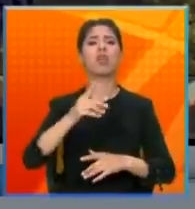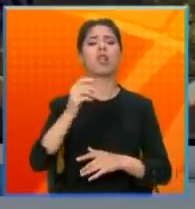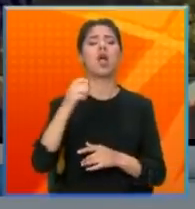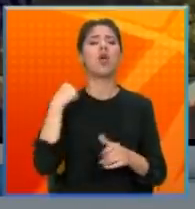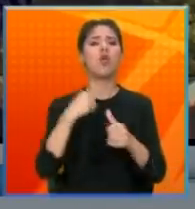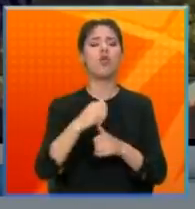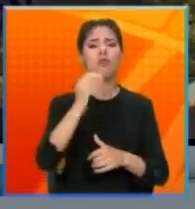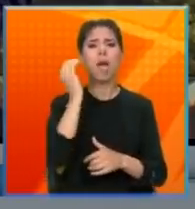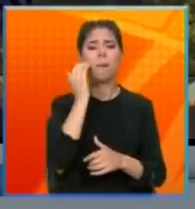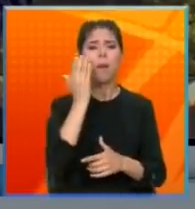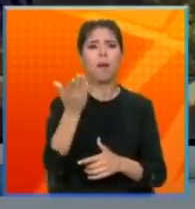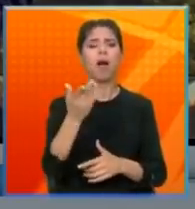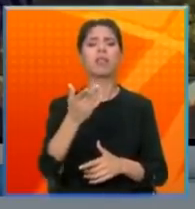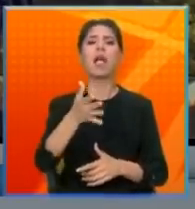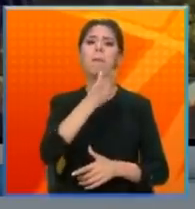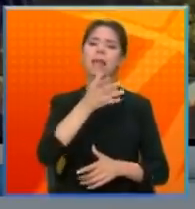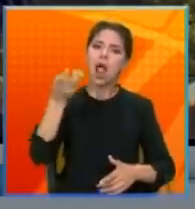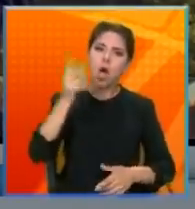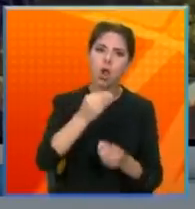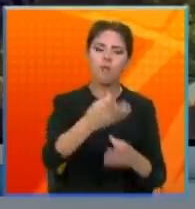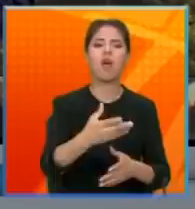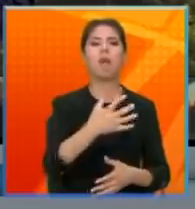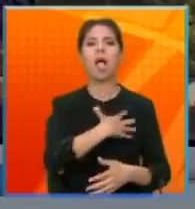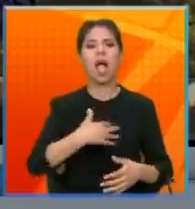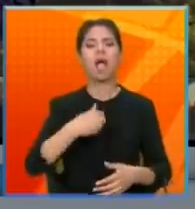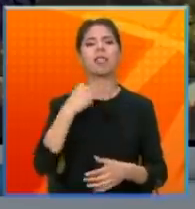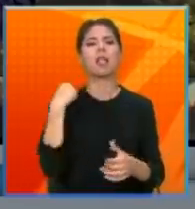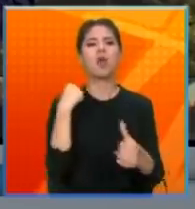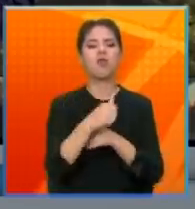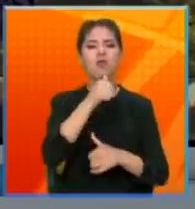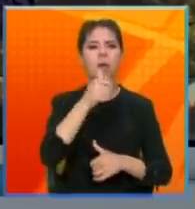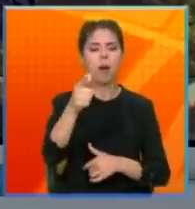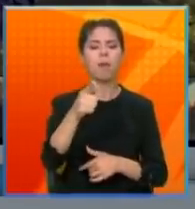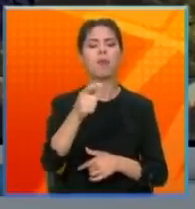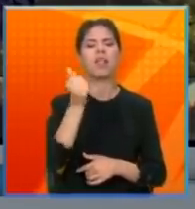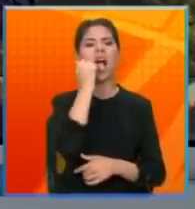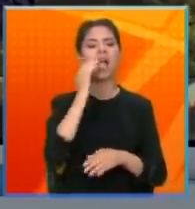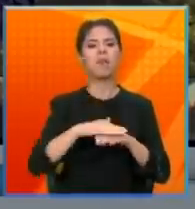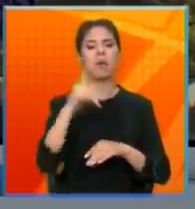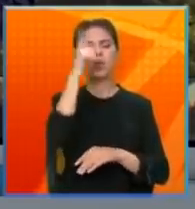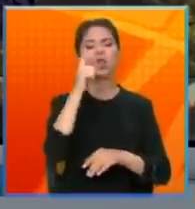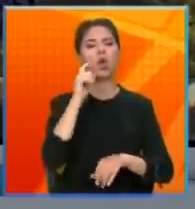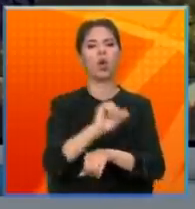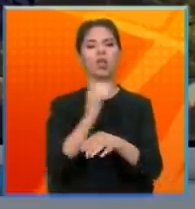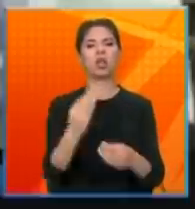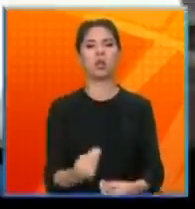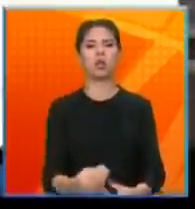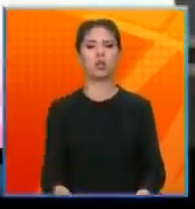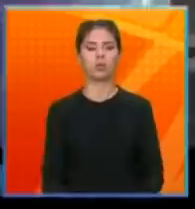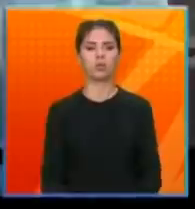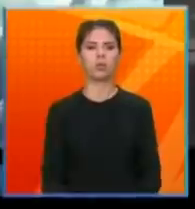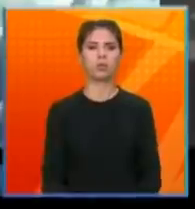babaannesini kasten öldürmeden, annesiyle üvey babasını da fuhuştan gözaltına aldı.